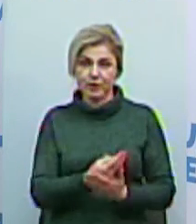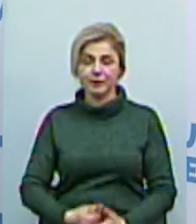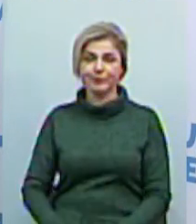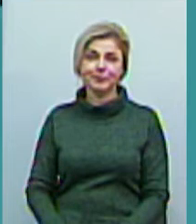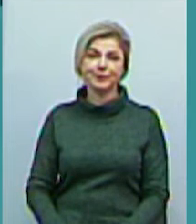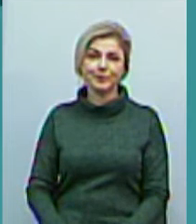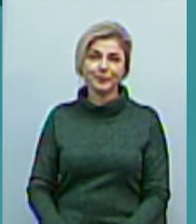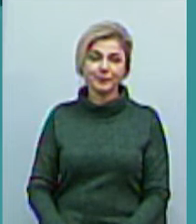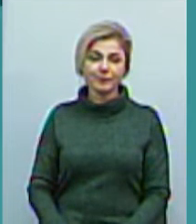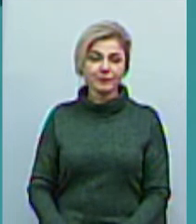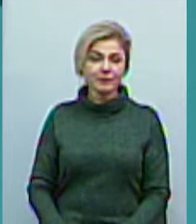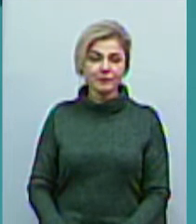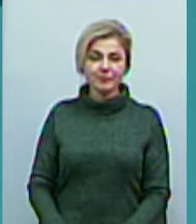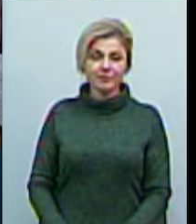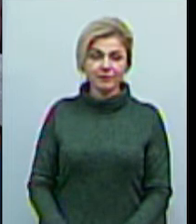ласка.